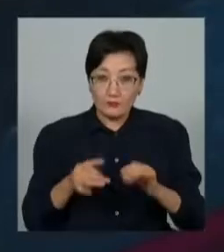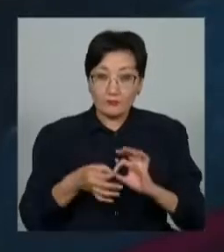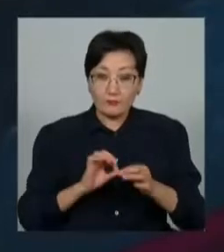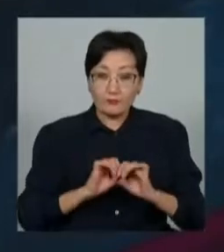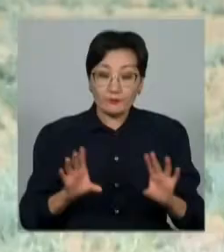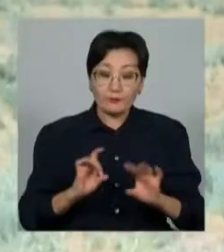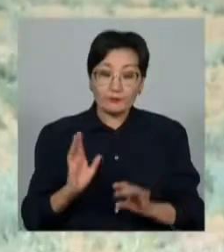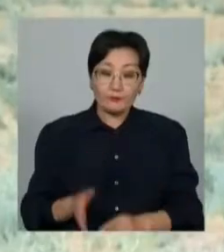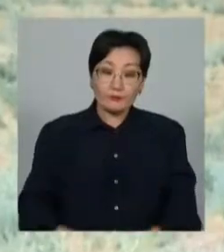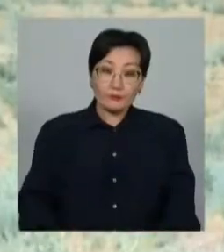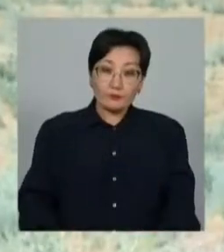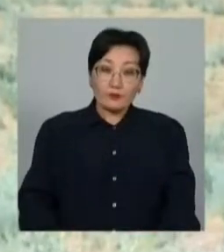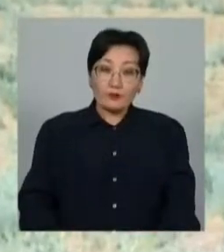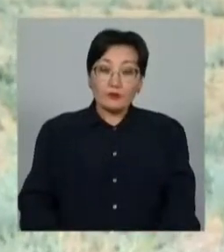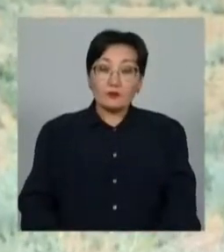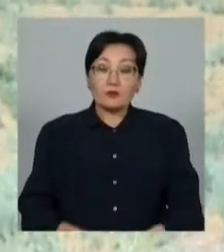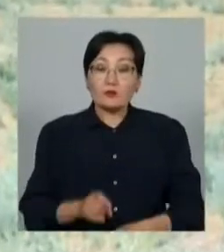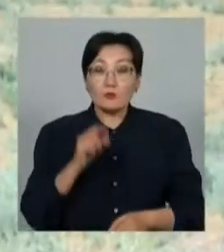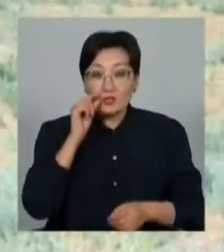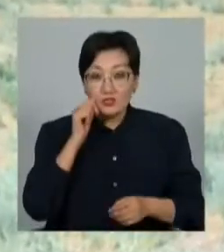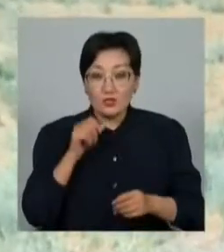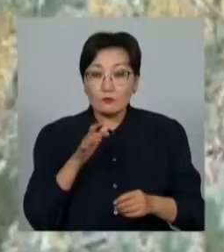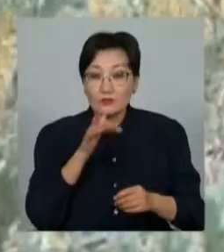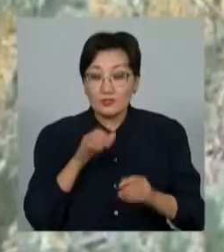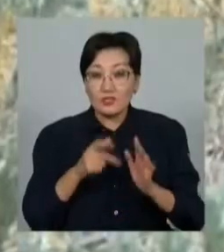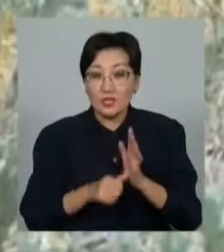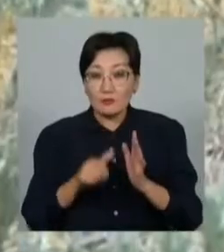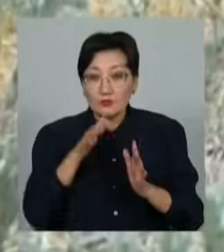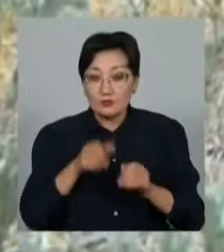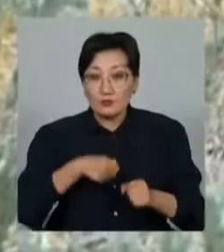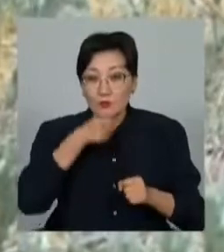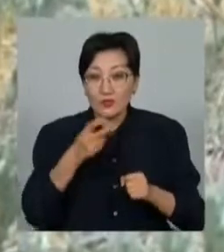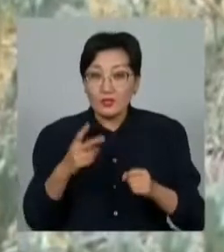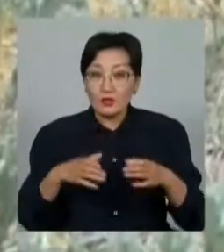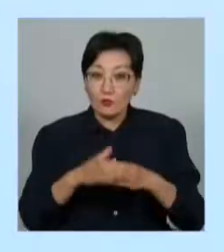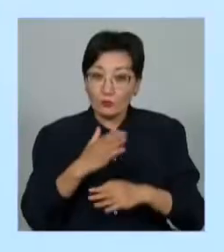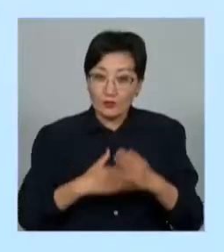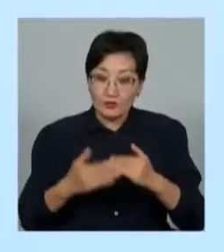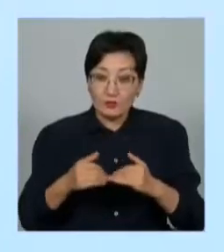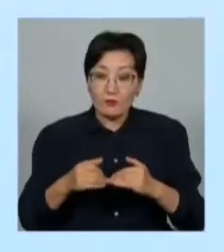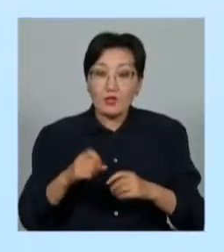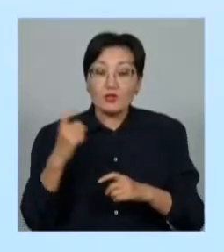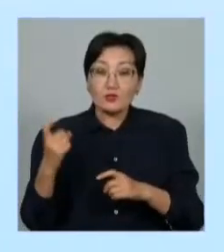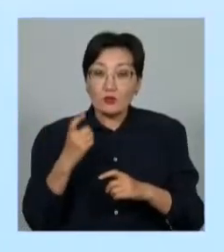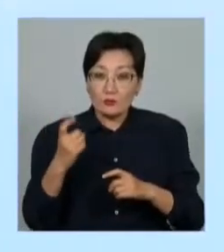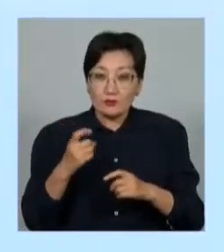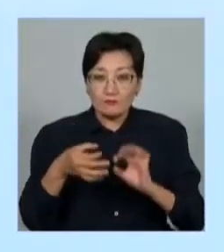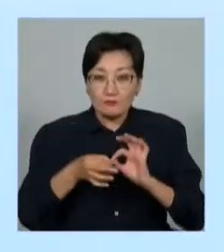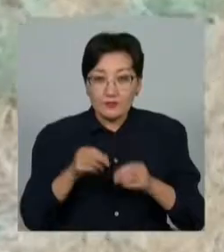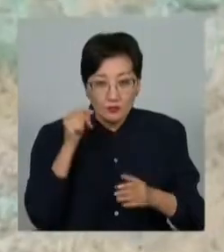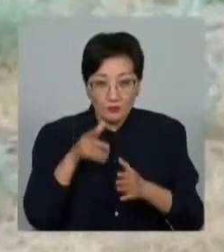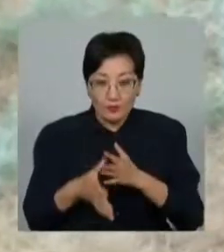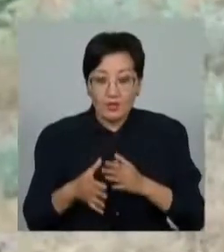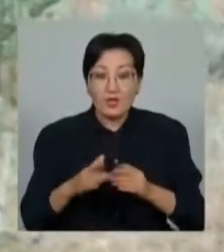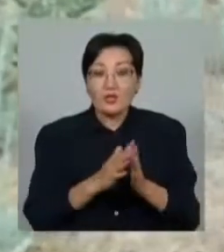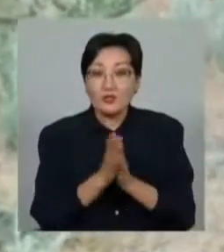баяндайды. Гауһарбек Шонтаевтың жасы 60-тан асқан, екінші топ мүгедегі болса да шаруа жетістігін жетік меңгерген.